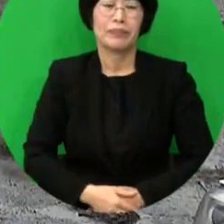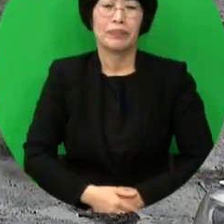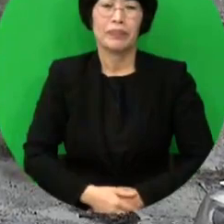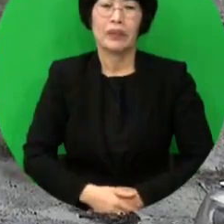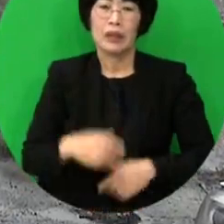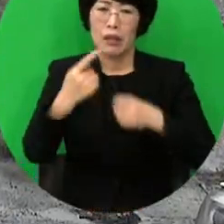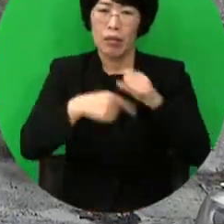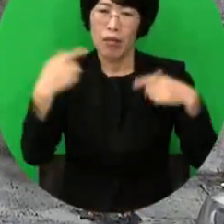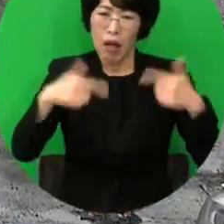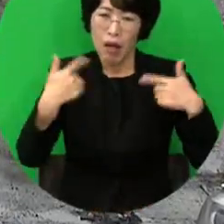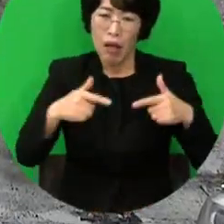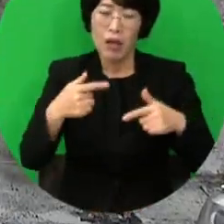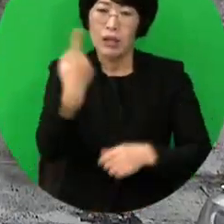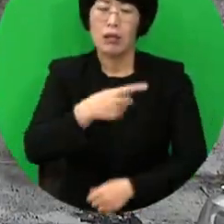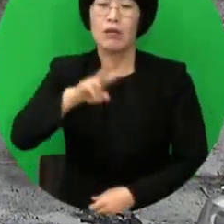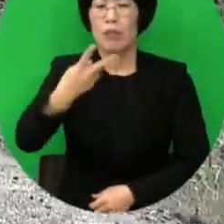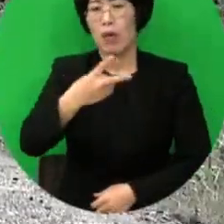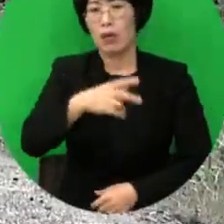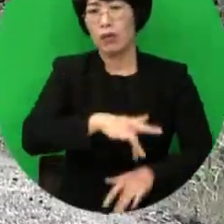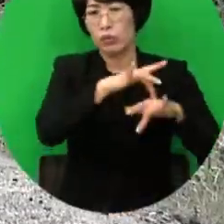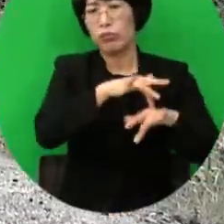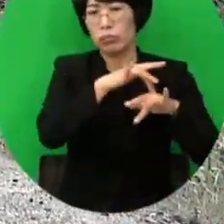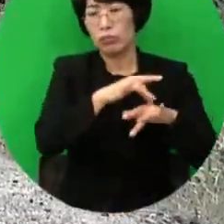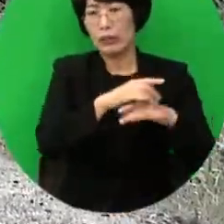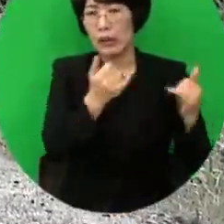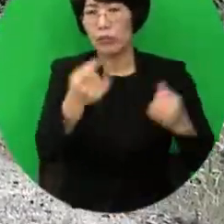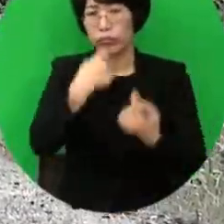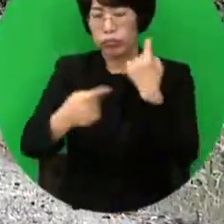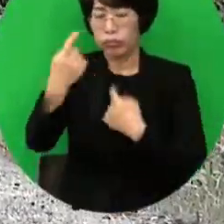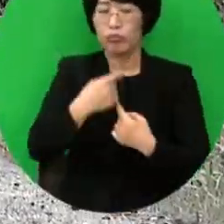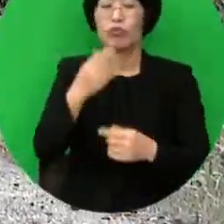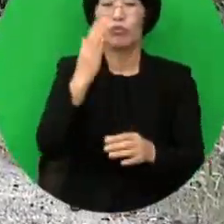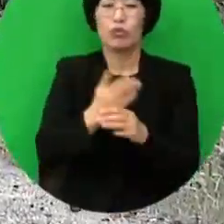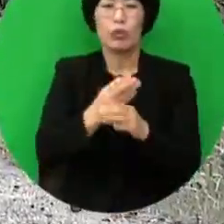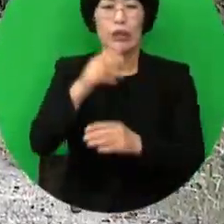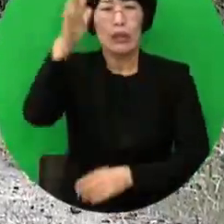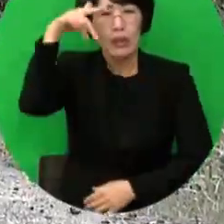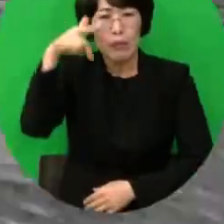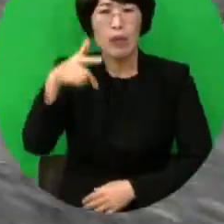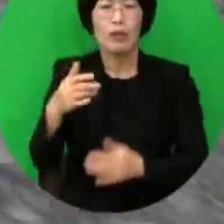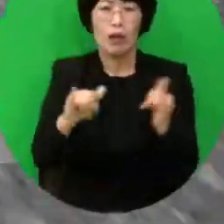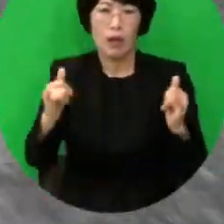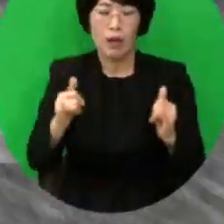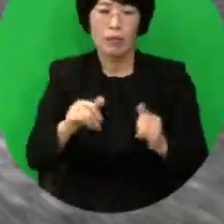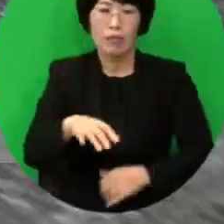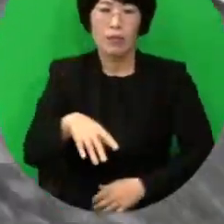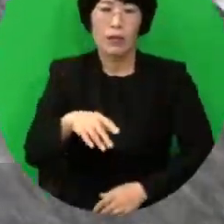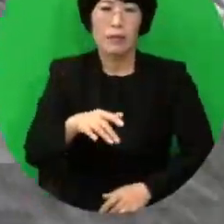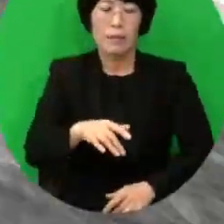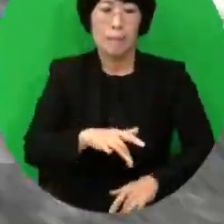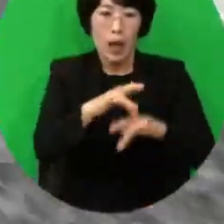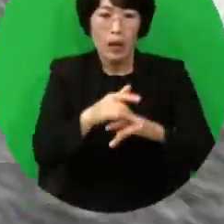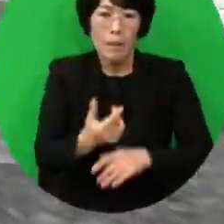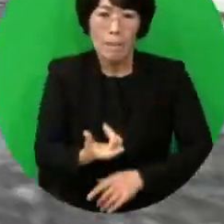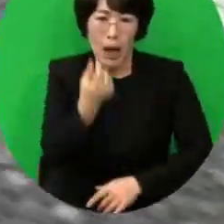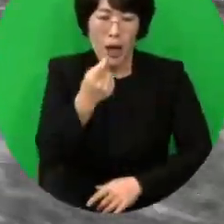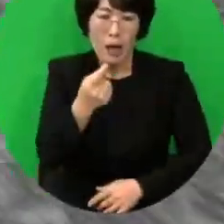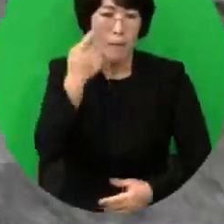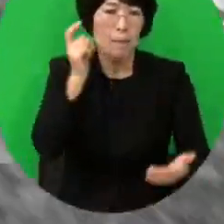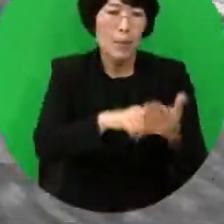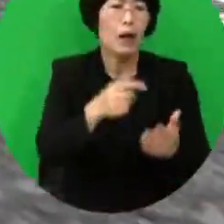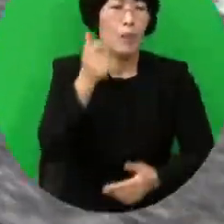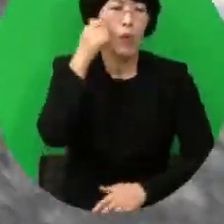해마다 전남에서만 1,200여 건에 달하는 실종신고가 접수되는 가운데 치매 실종자의 경우 발생 초기 발견하지 못하면 사망으로